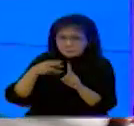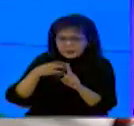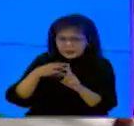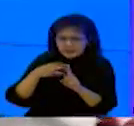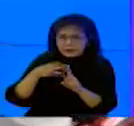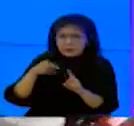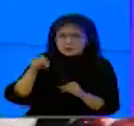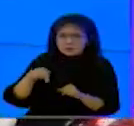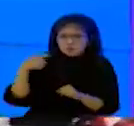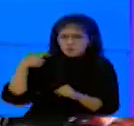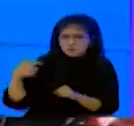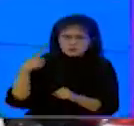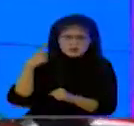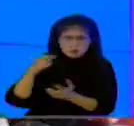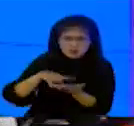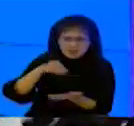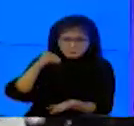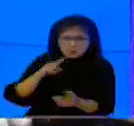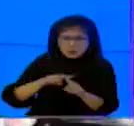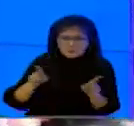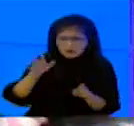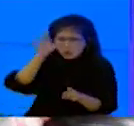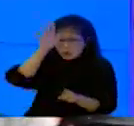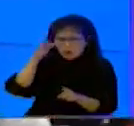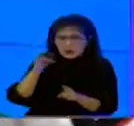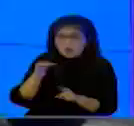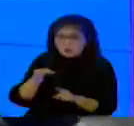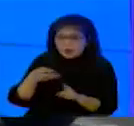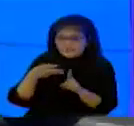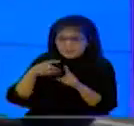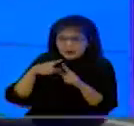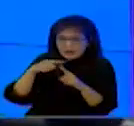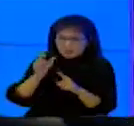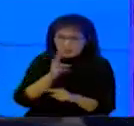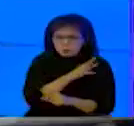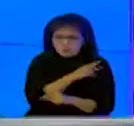Gubernur Jawa Timur. Namun belakangan, Kota Batu dan Kabupaten Malang mengundurkan